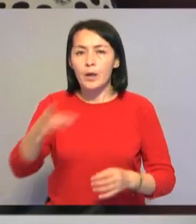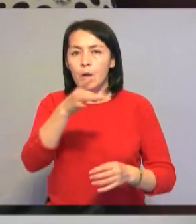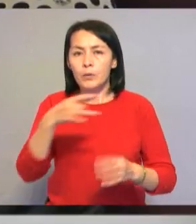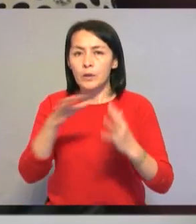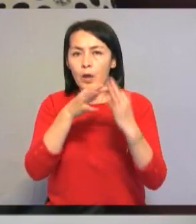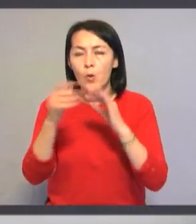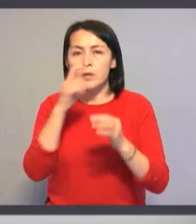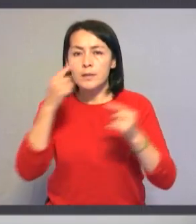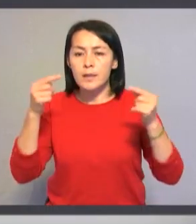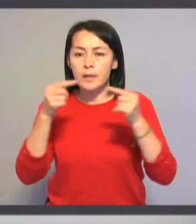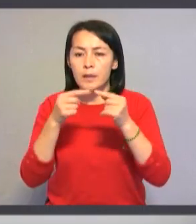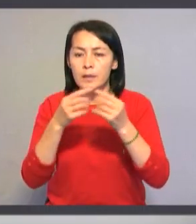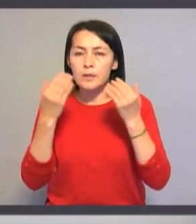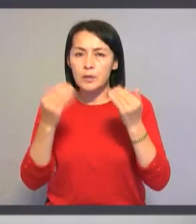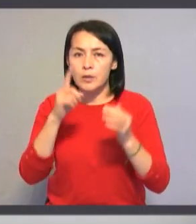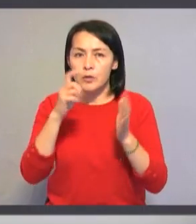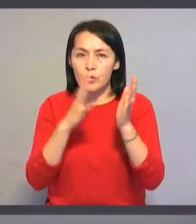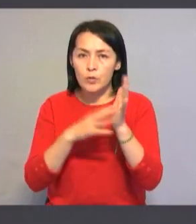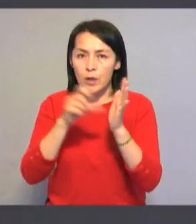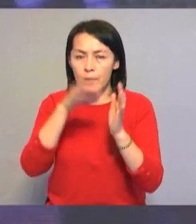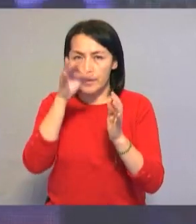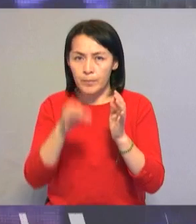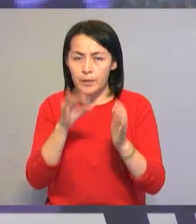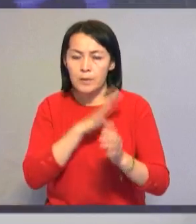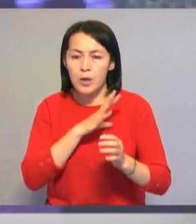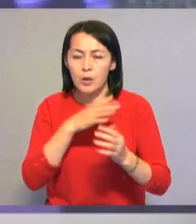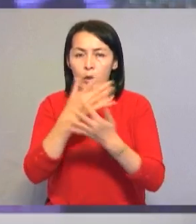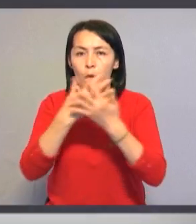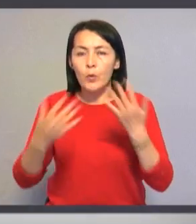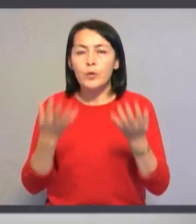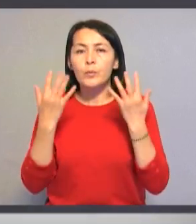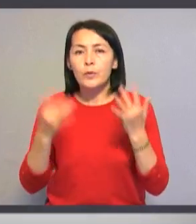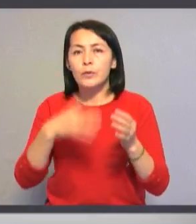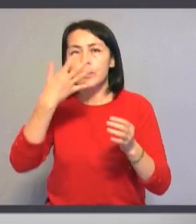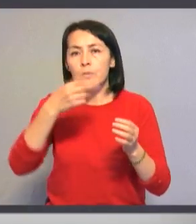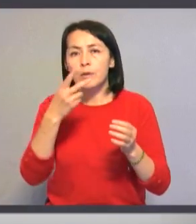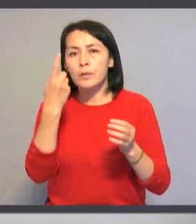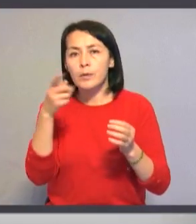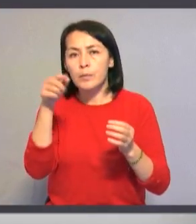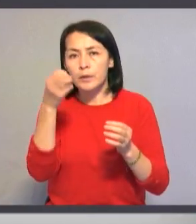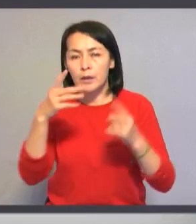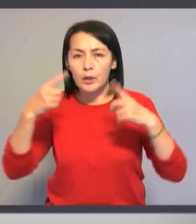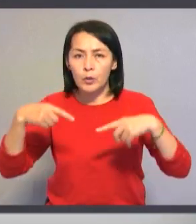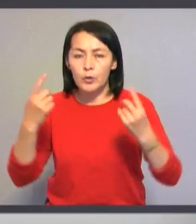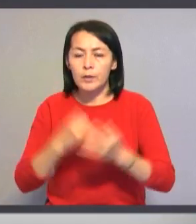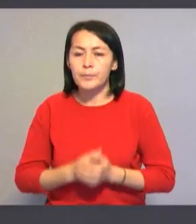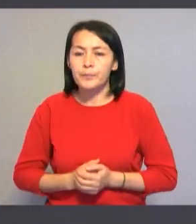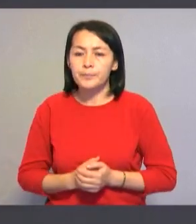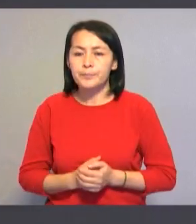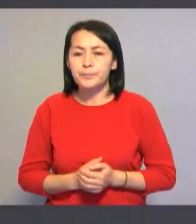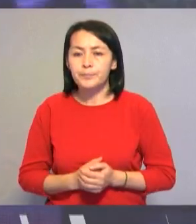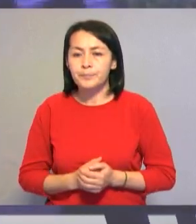ауыл шаруашылығы нақты көлем индексі 196%-ға жетіп, өнім көлемі 52,1 миллиард теңгені құрады.